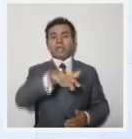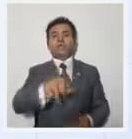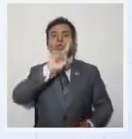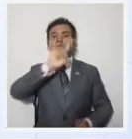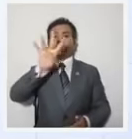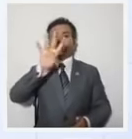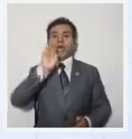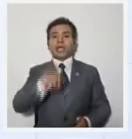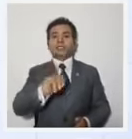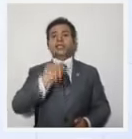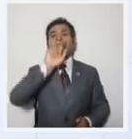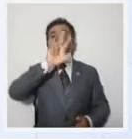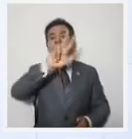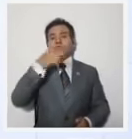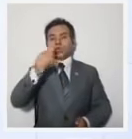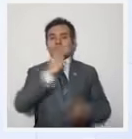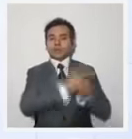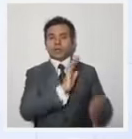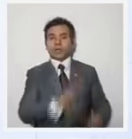16,79,214। বর্তমানে মজুদ আছে